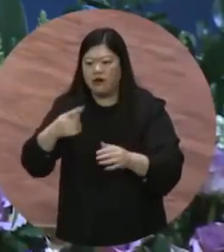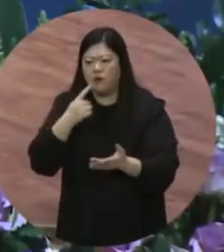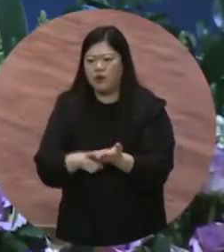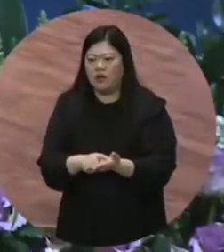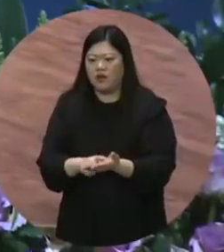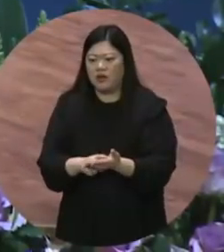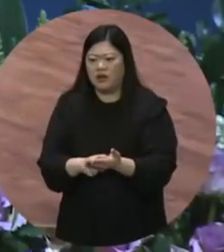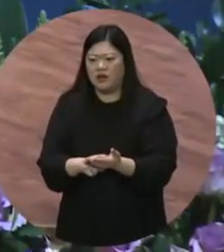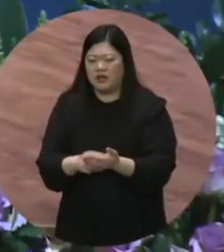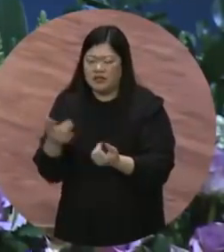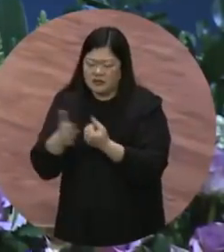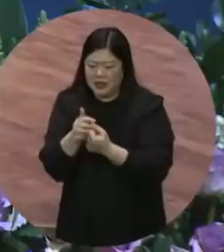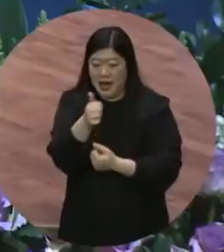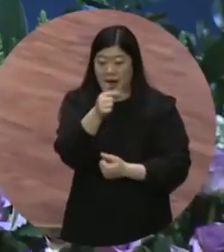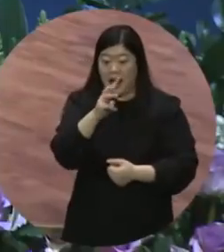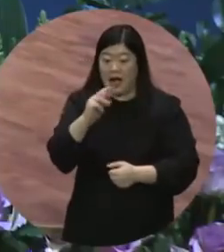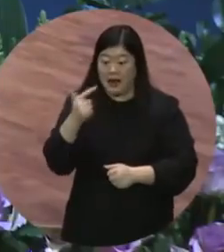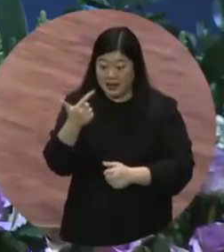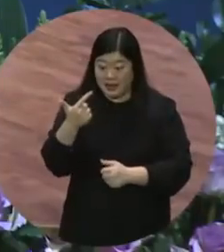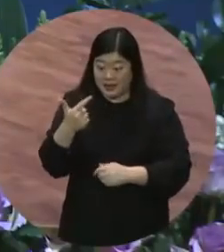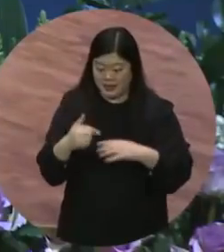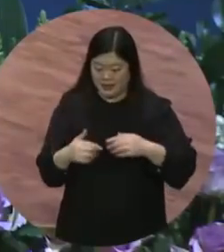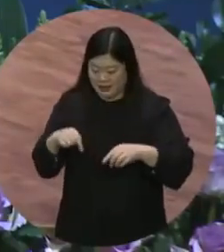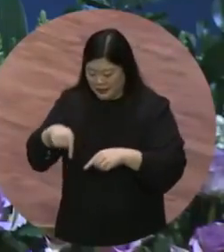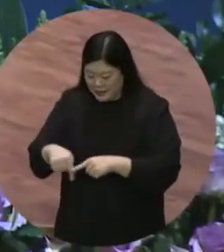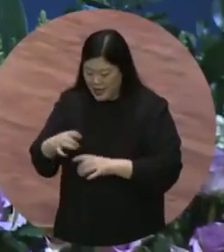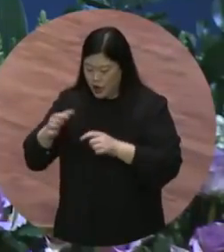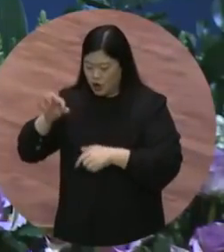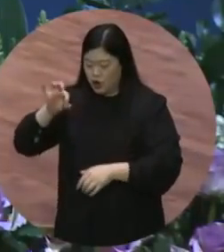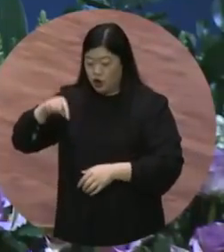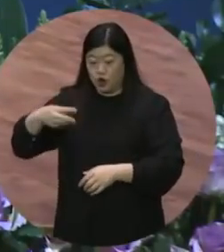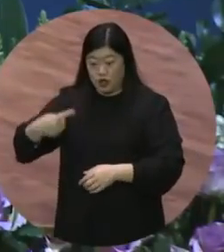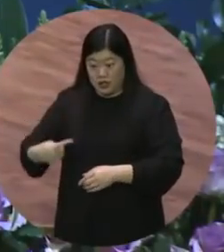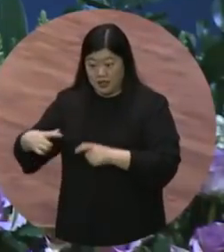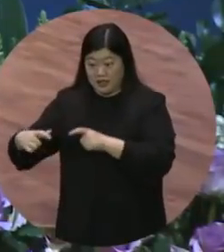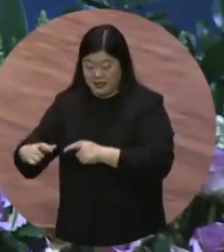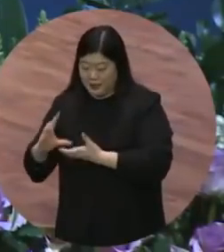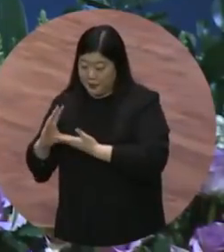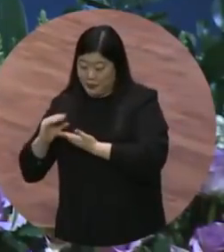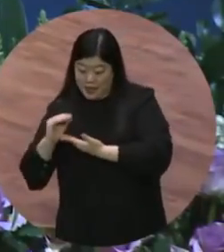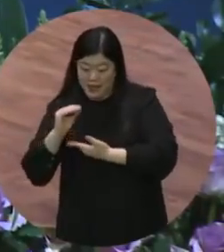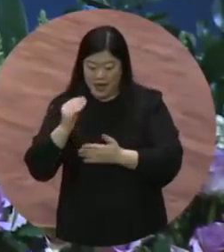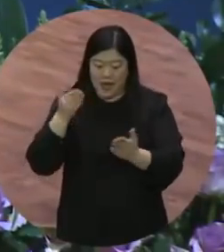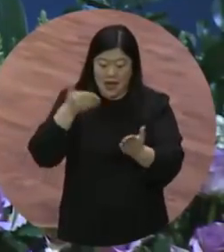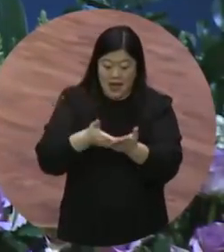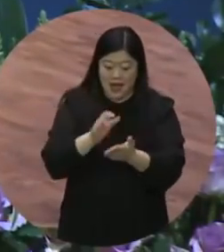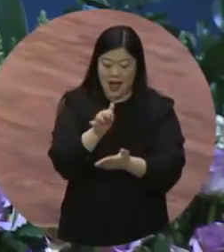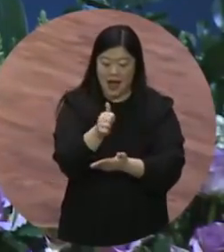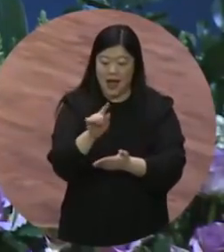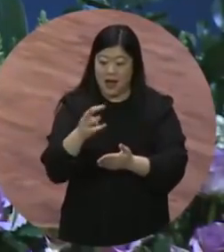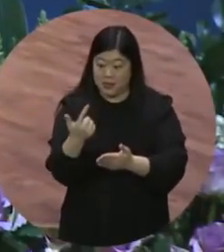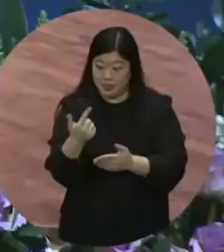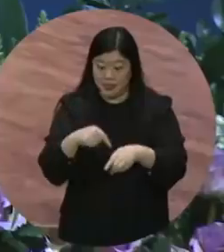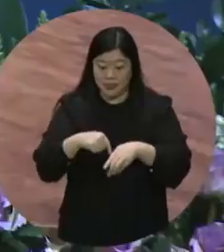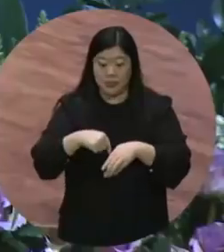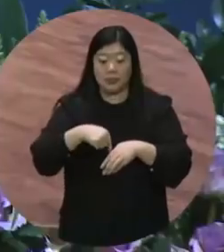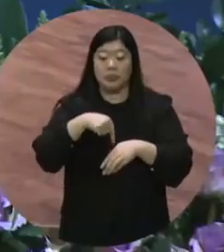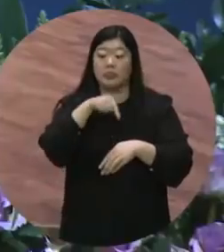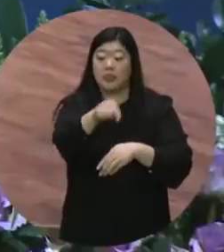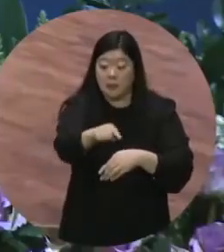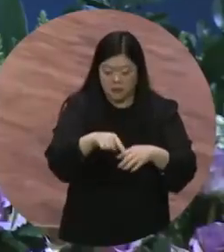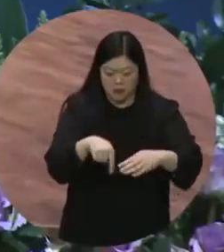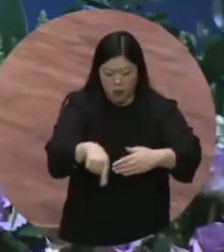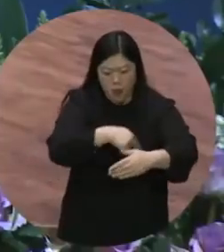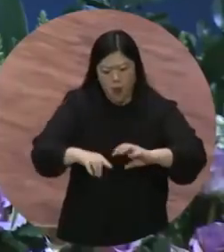마지막 경계선입니다. 하나님의 말씀을 믿고 갈대어 우르를 떠나서 하란에 도착했습니다. 왜 아브라함이